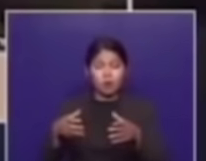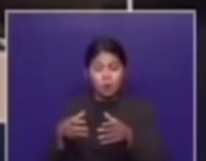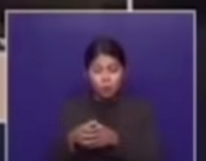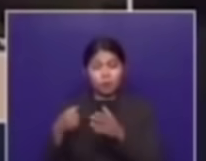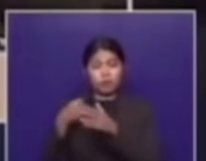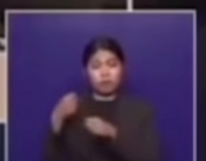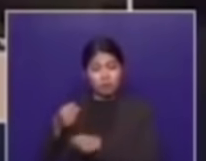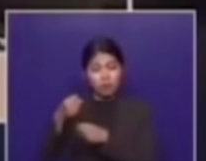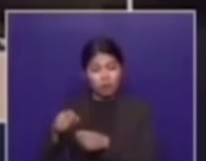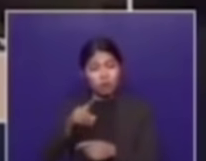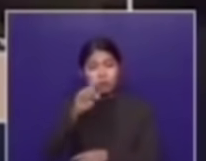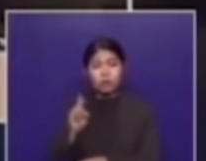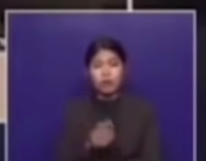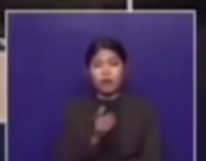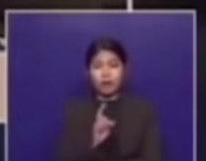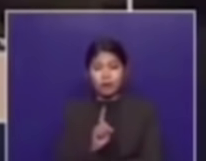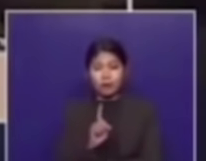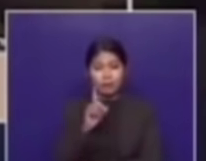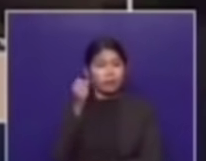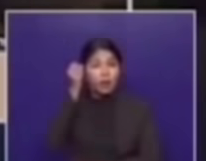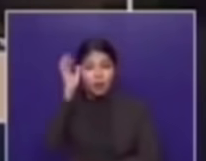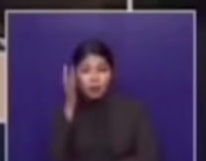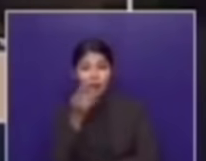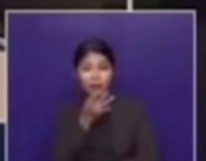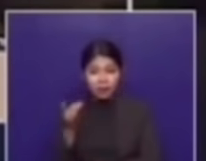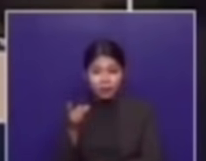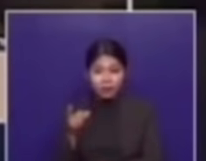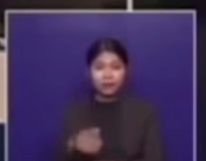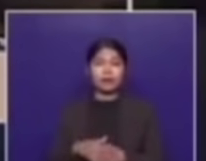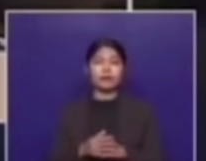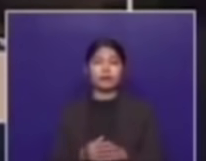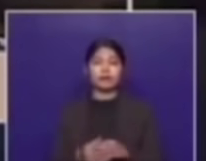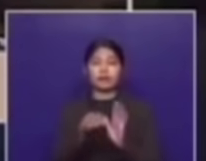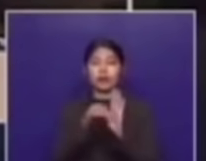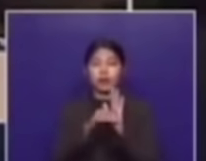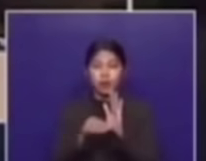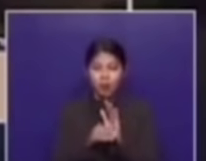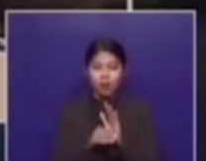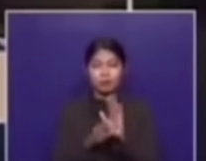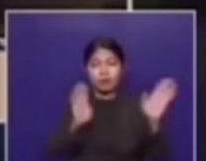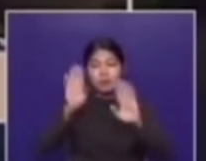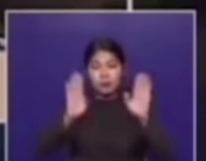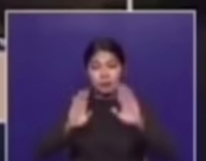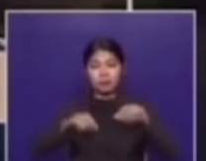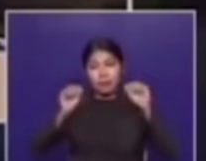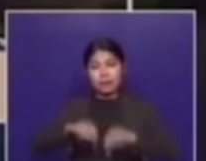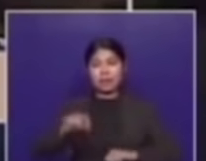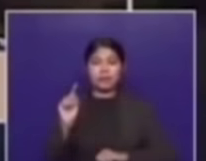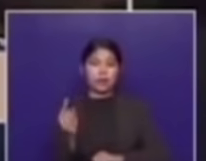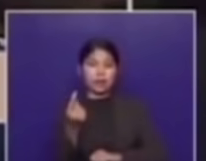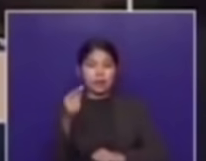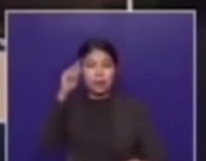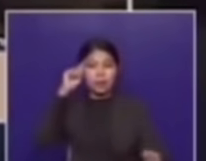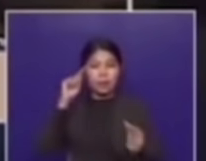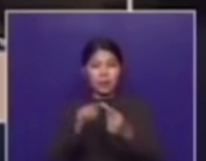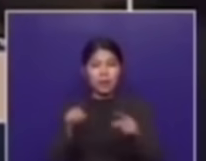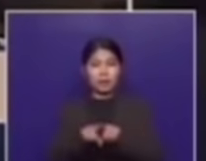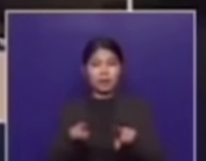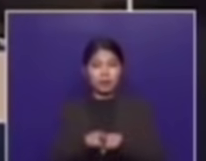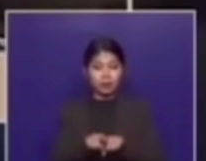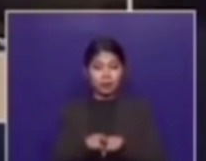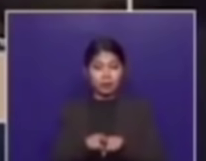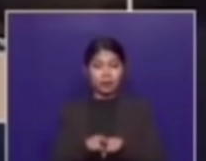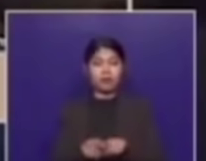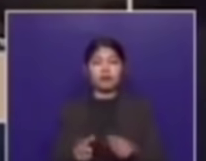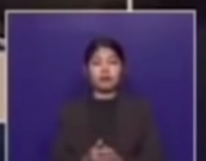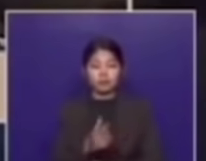ษาจากนั้นก็ใช้กระบวนการทางประชาธิปไตยในการแสวงหาฉันทามติใหม่ภายใต้เป้าหมายร่วมกันก็คือการท